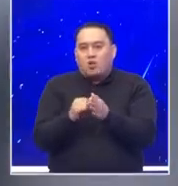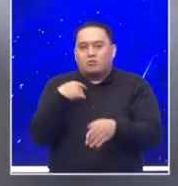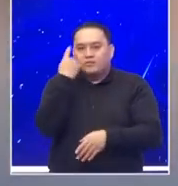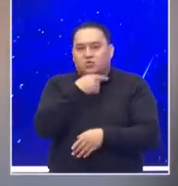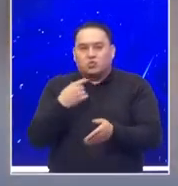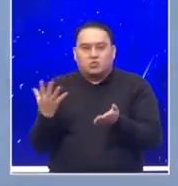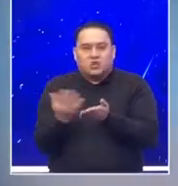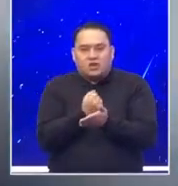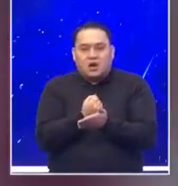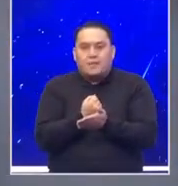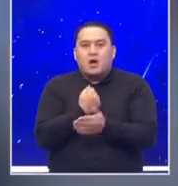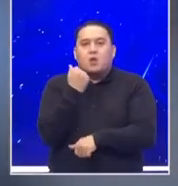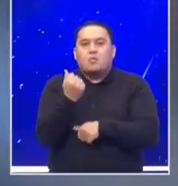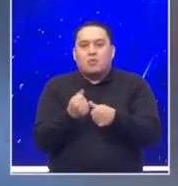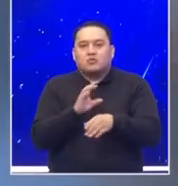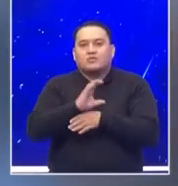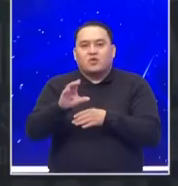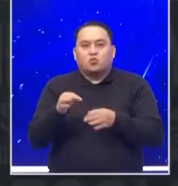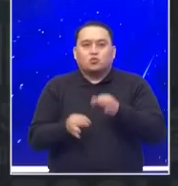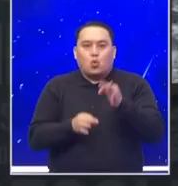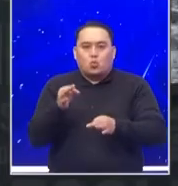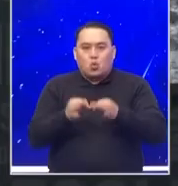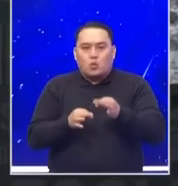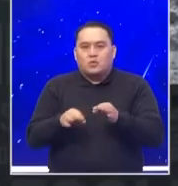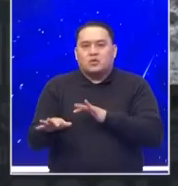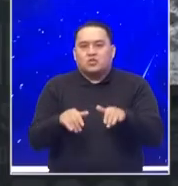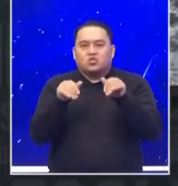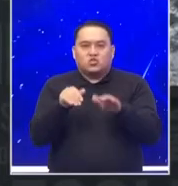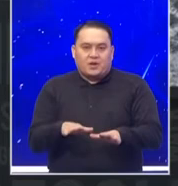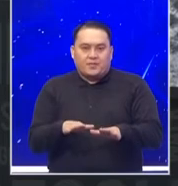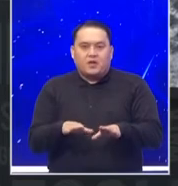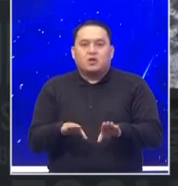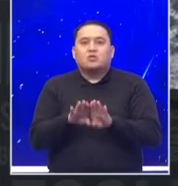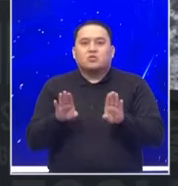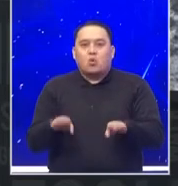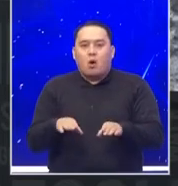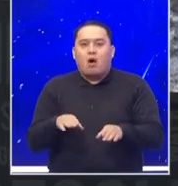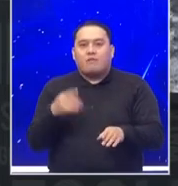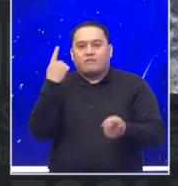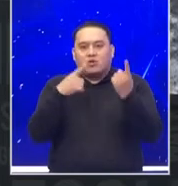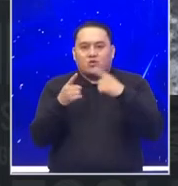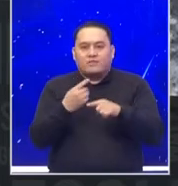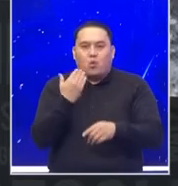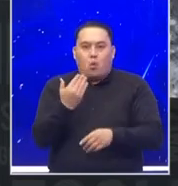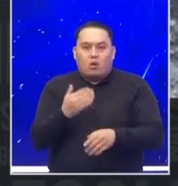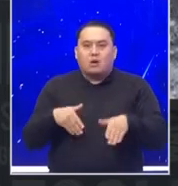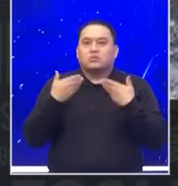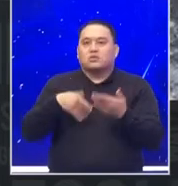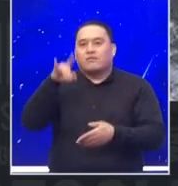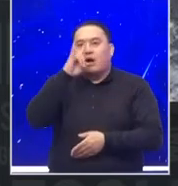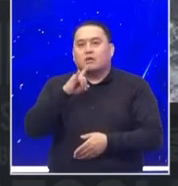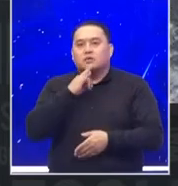правонарушителей потерял уже направлен в суд для принятия процессуального решения в свою очередь авторы скандального видео обратились